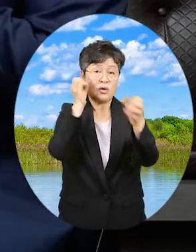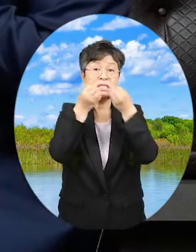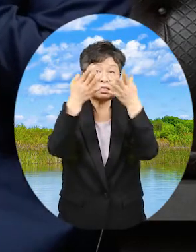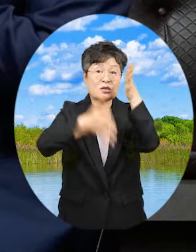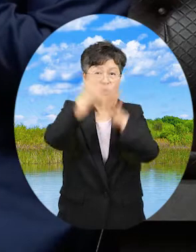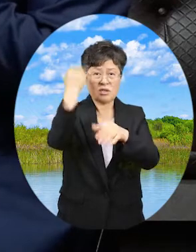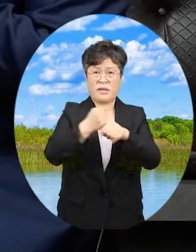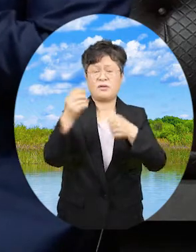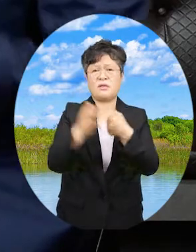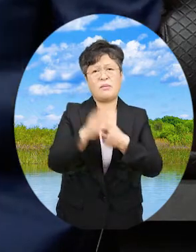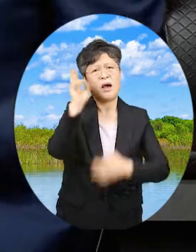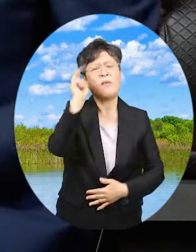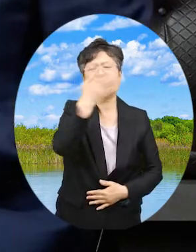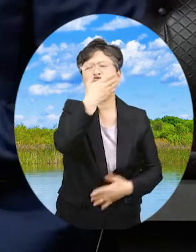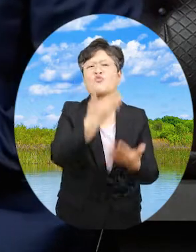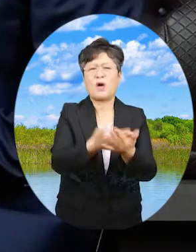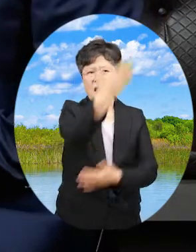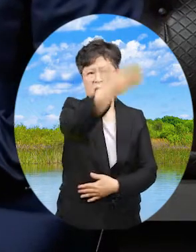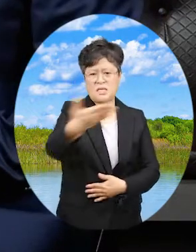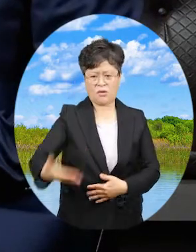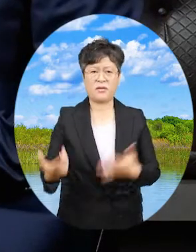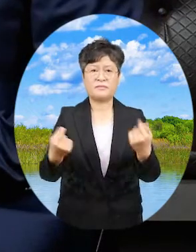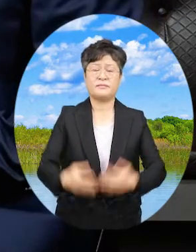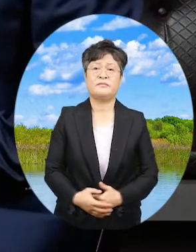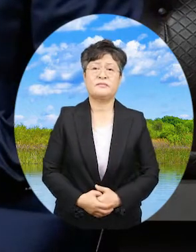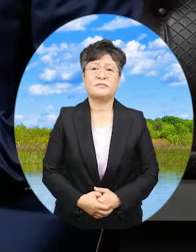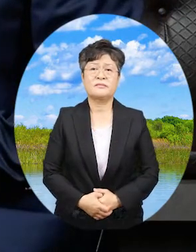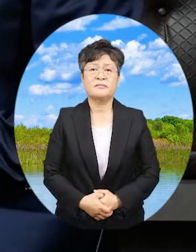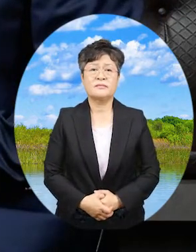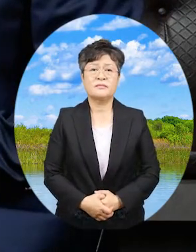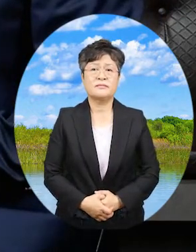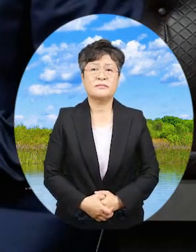어떤 게 있으신지 혹시? 그, 뭐, 지금은 이제, 그,